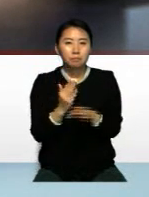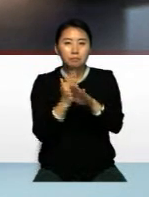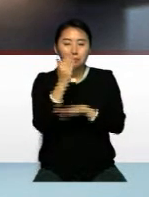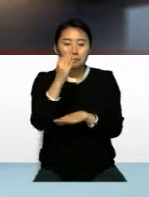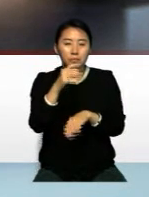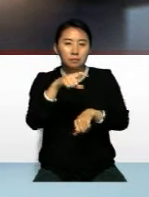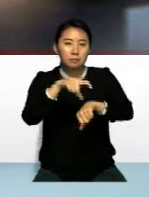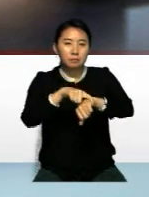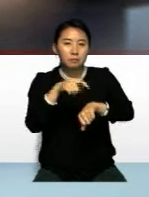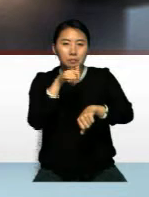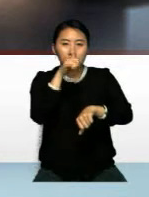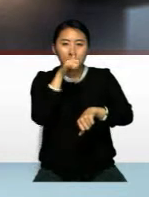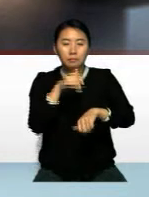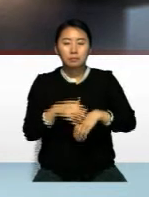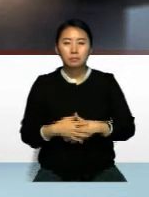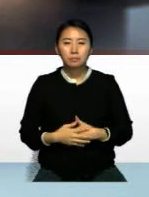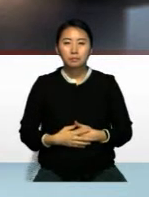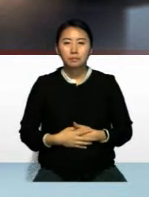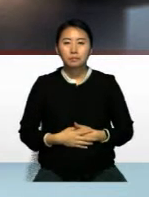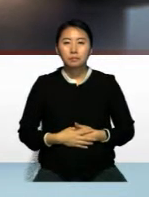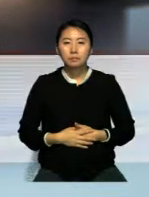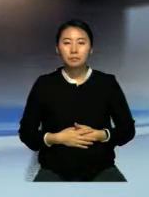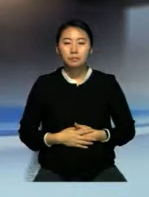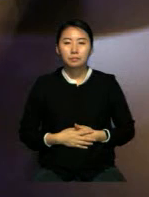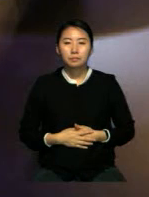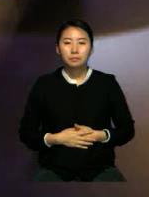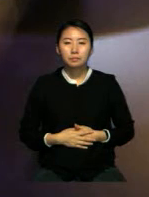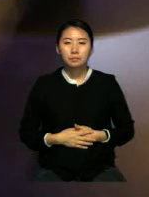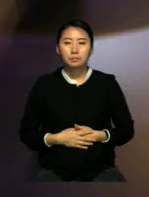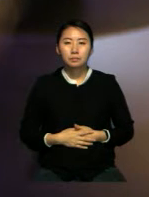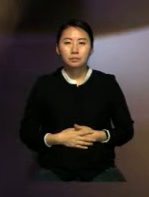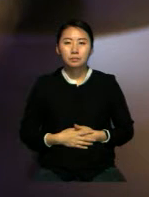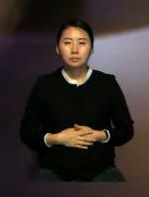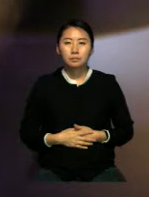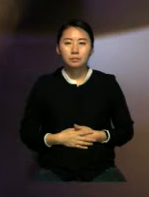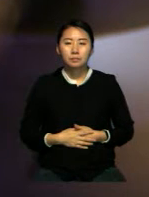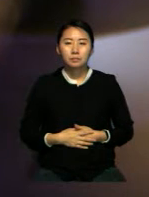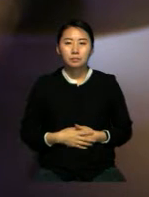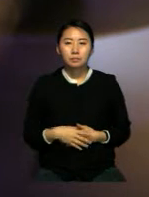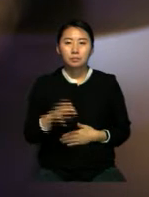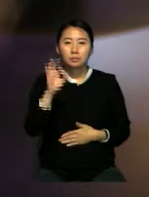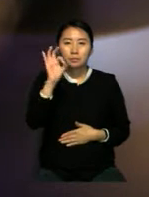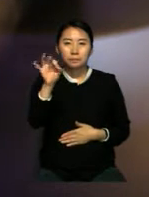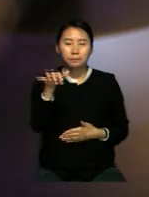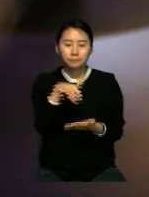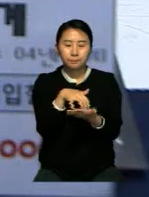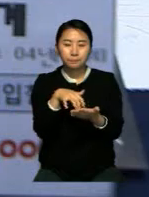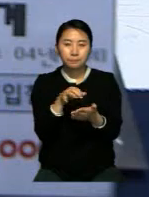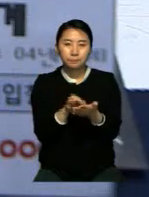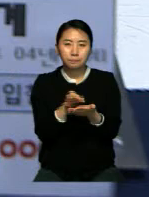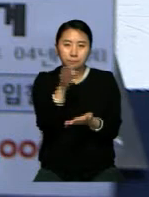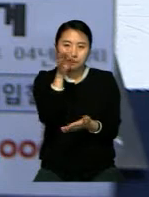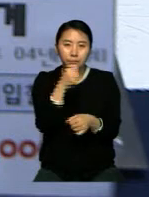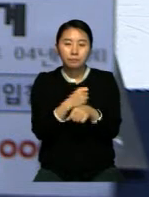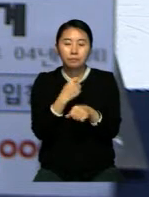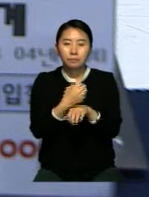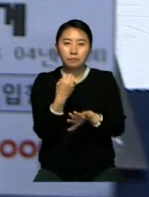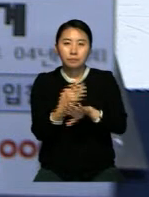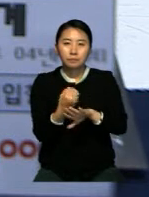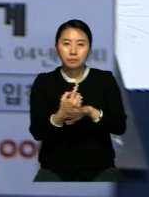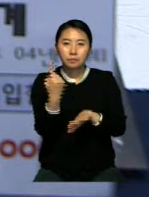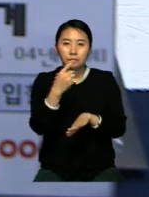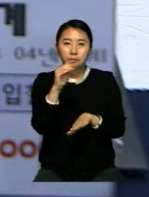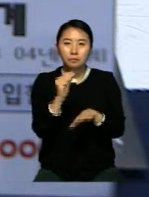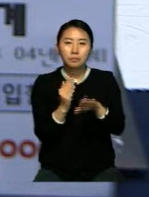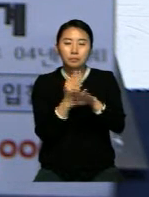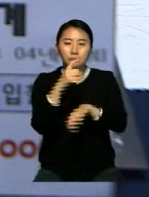넘는 고급 시계도 있었습니다. 이상범 기자입니다. 수백만 원을 호가하는 보석부터 천만 원이